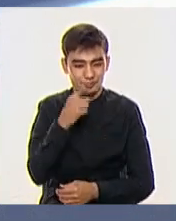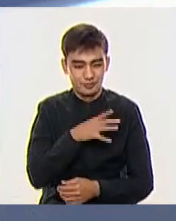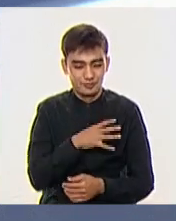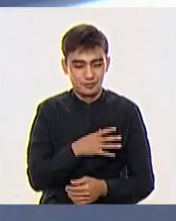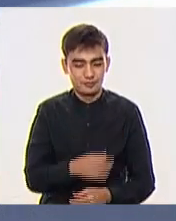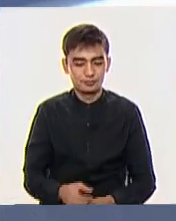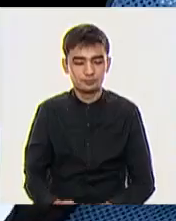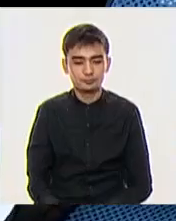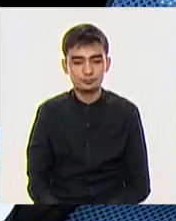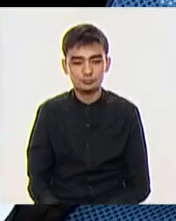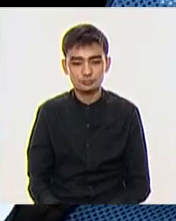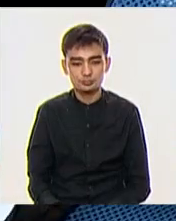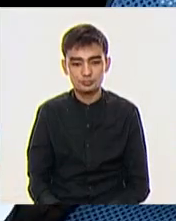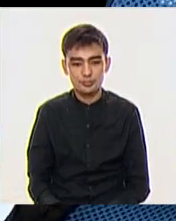Меньшова.